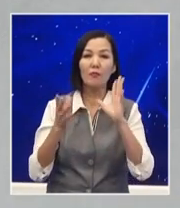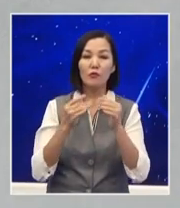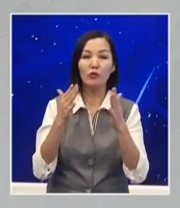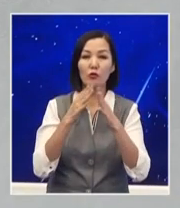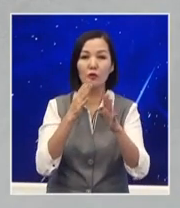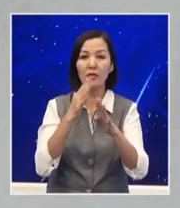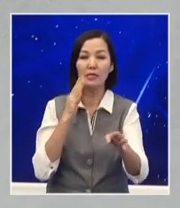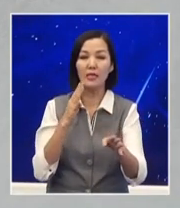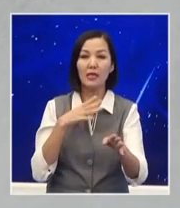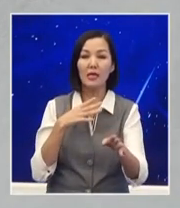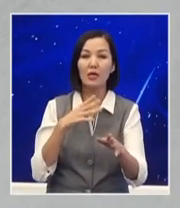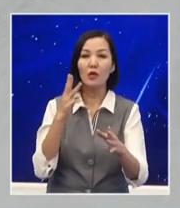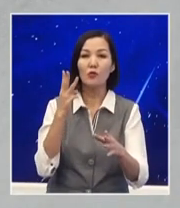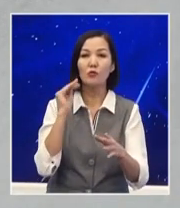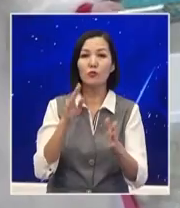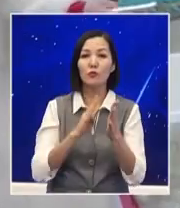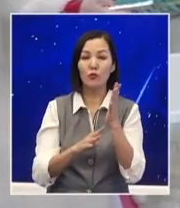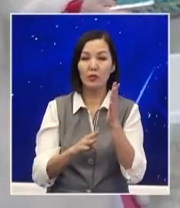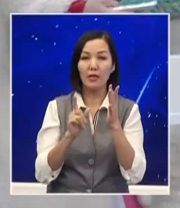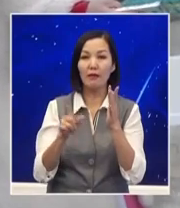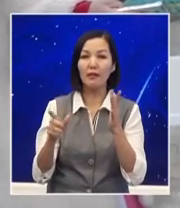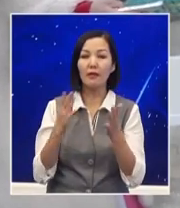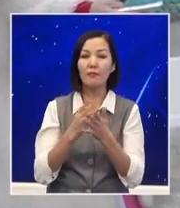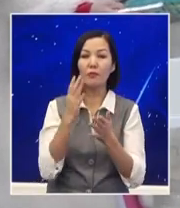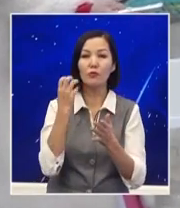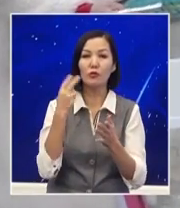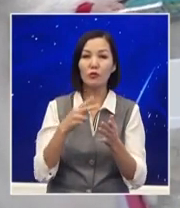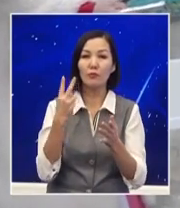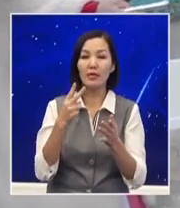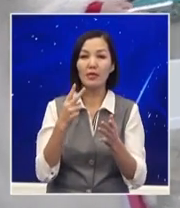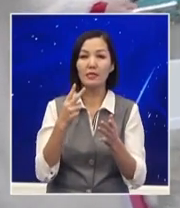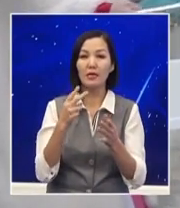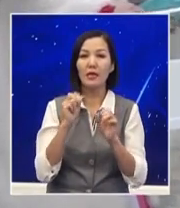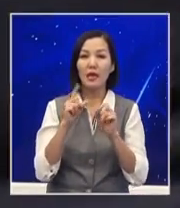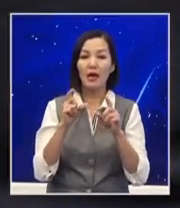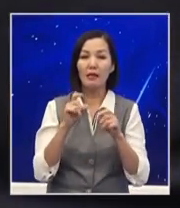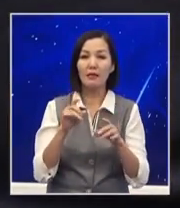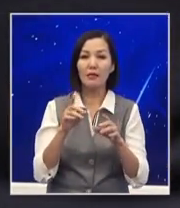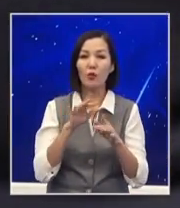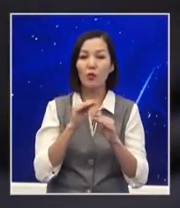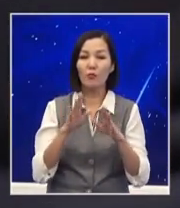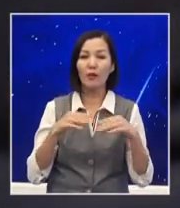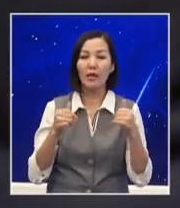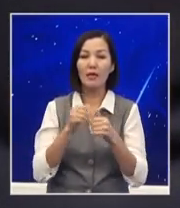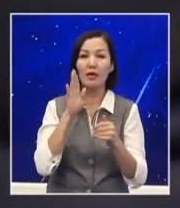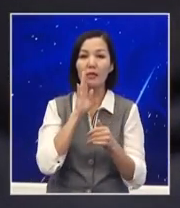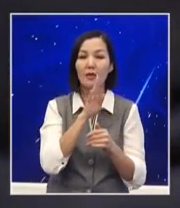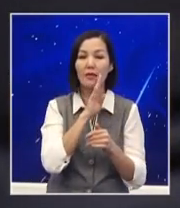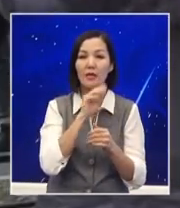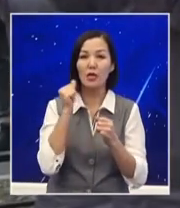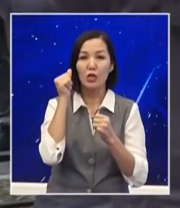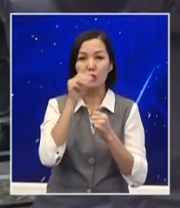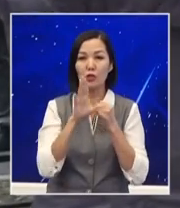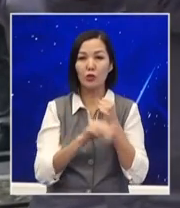кезегінде тұрған тұрғындардың саны 3090, оның 422-сі алтын құрсақтана. Жыл соңына дейін көлді қалада тағы